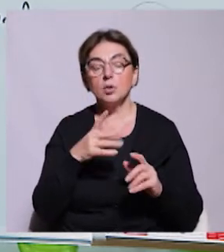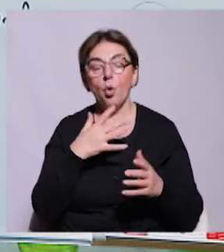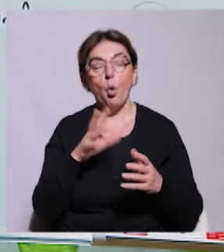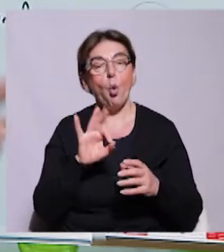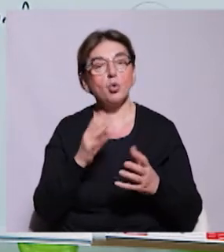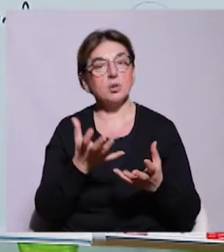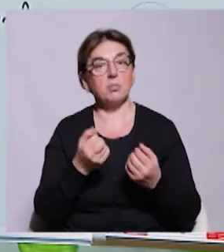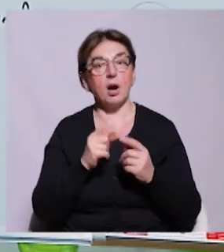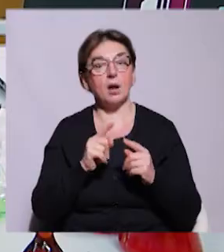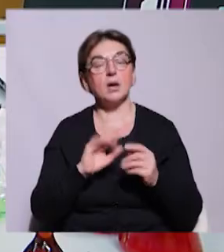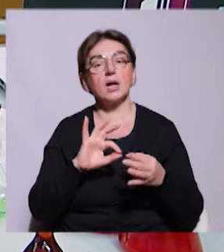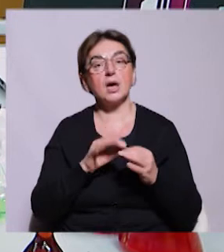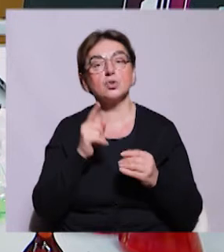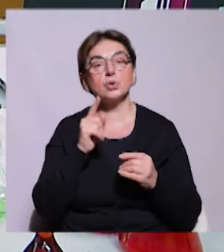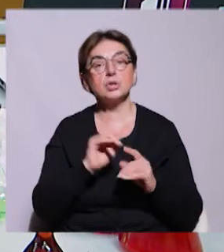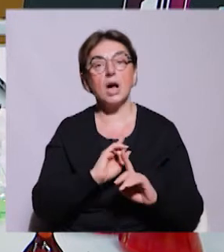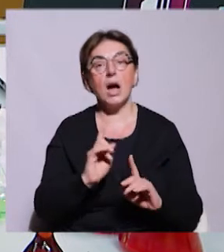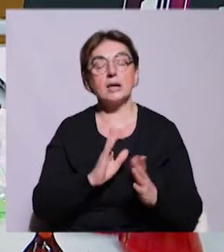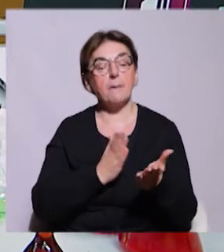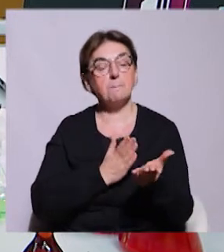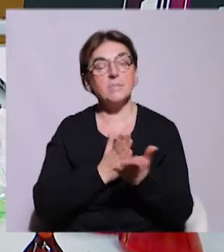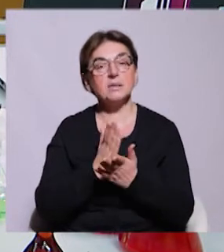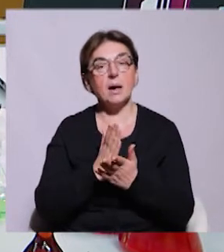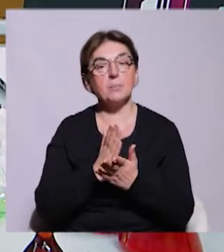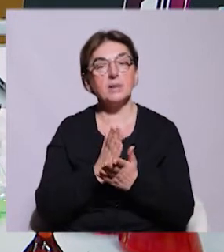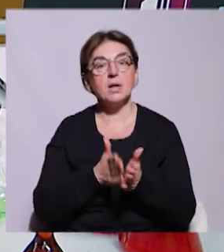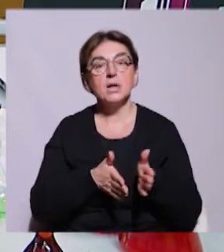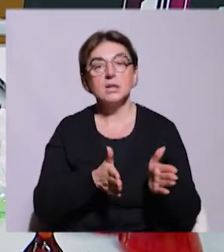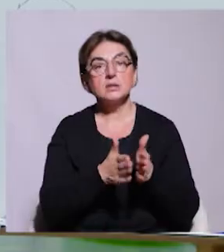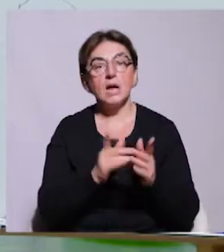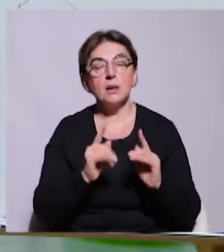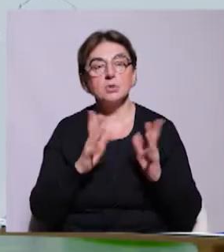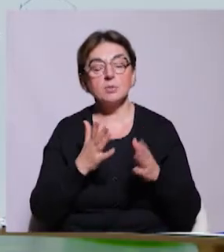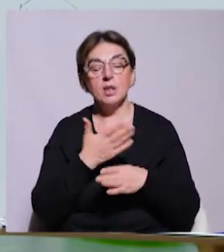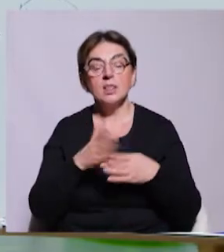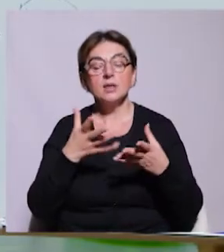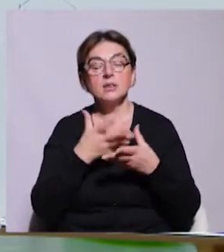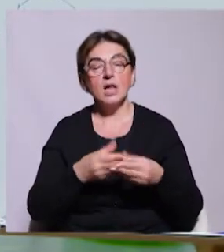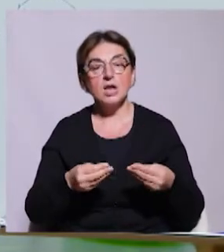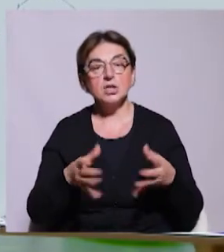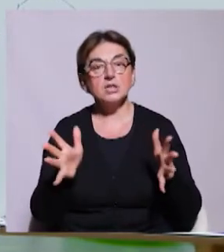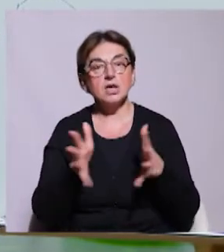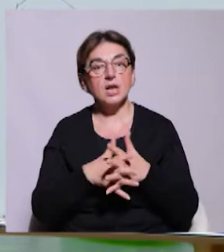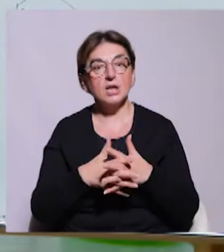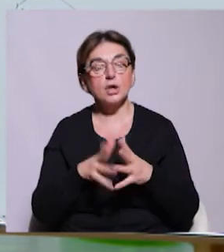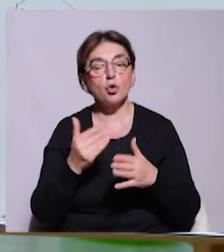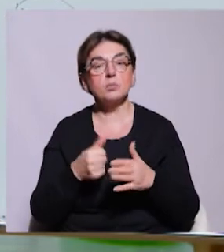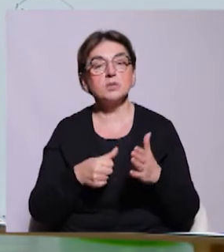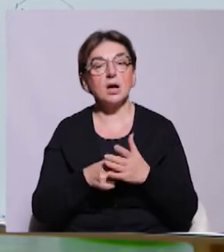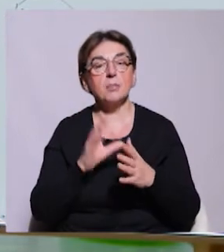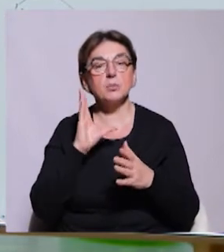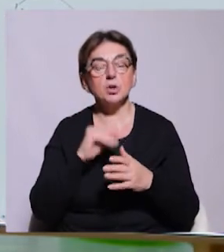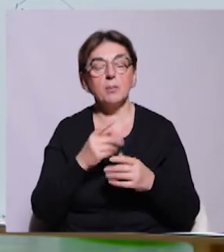ურთიერთქმედების ჯანგბათან ოქსიდები ვერ მიიღება. მოდი კერძოდ განვიხილოთ ის პირდაპირი გზა, კერძოდ ამ შემთხვევაში დაშლის რეაქცია,